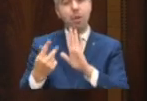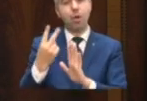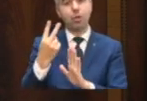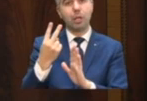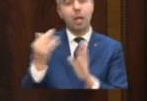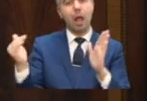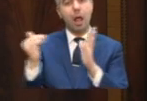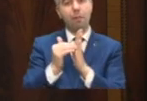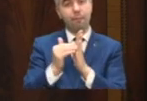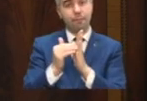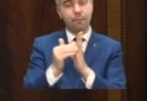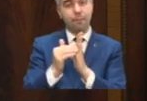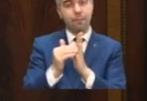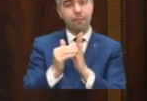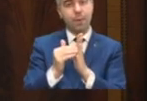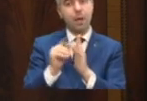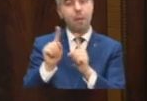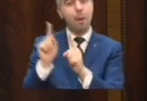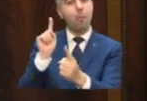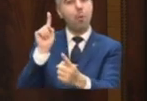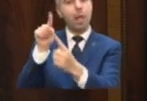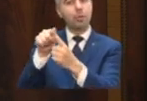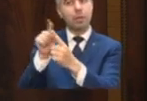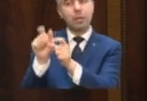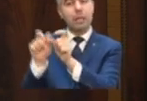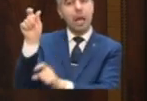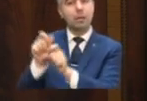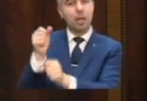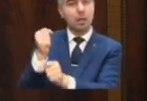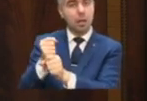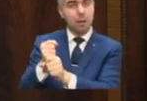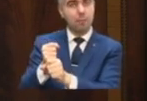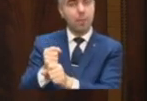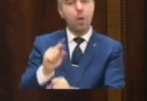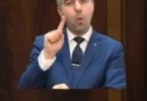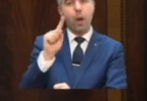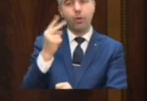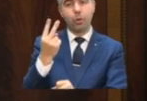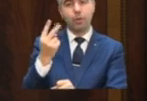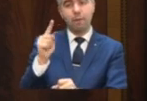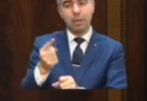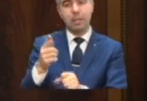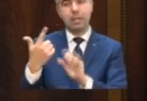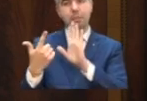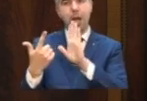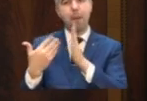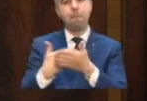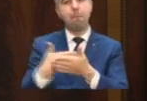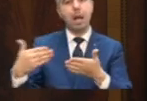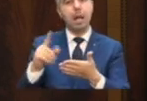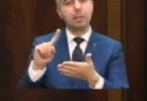27,740 منصب شغل مباشر، رقم المعاملات 21.7 مليار ديال الدرهم،